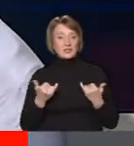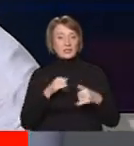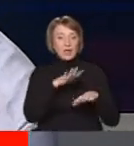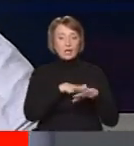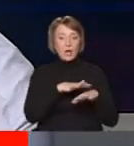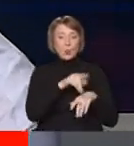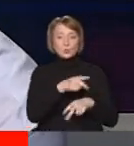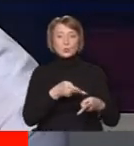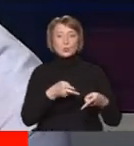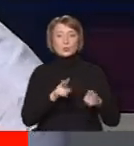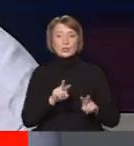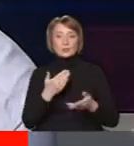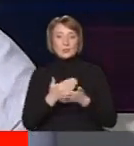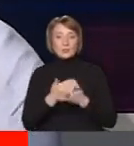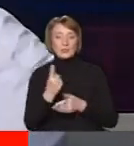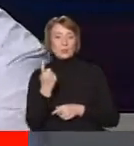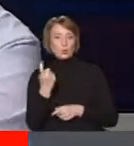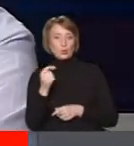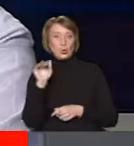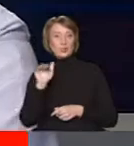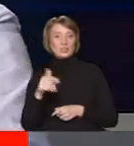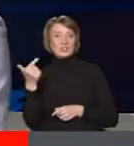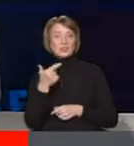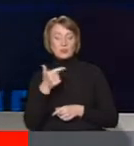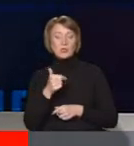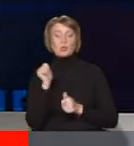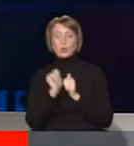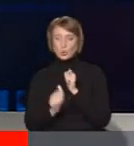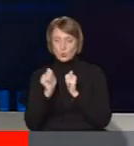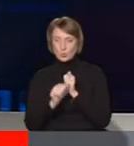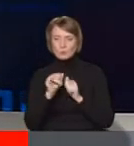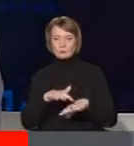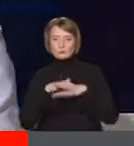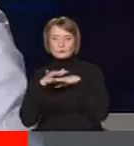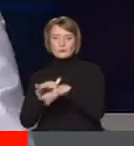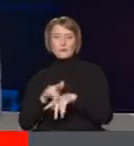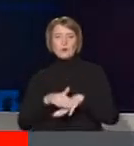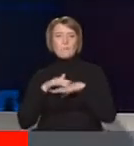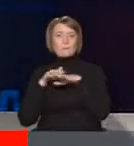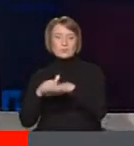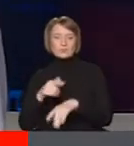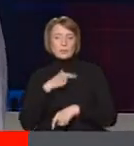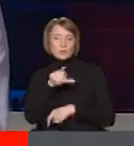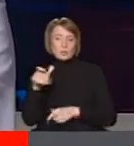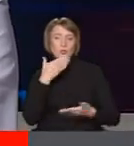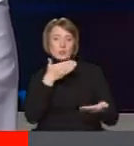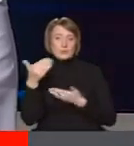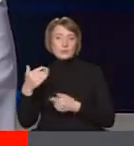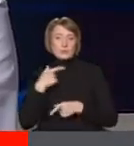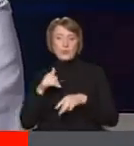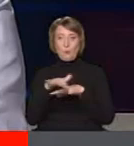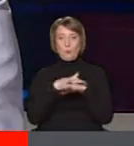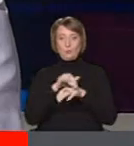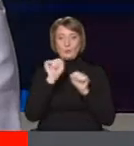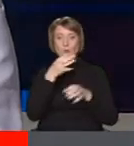Зараз у нас на рахунку залишилось приблизно 100 тисяч гривень. Але люди далі скидаються, кожен день люди скидаються, власне кажучи. Ми до людей звертаємось. Я зараз публічно теж можу людям